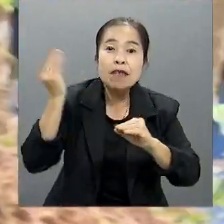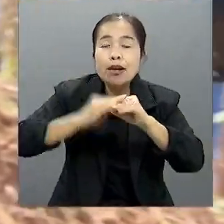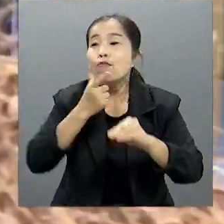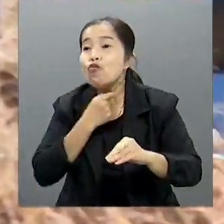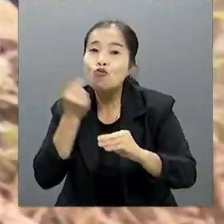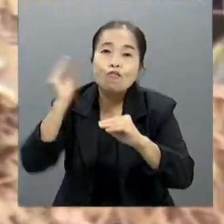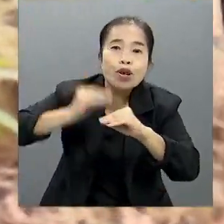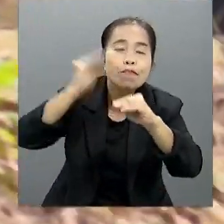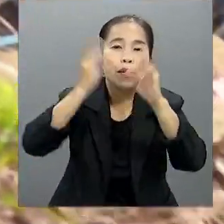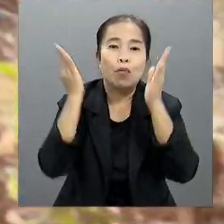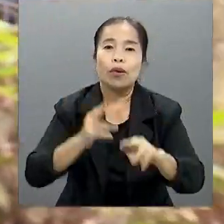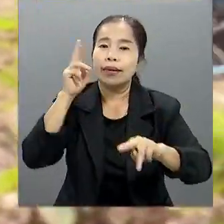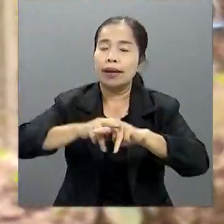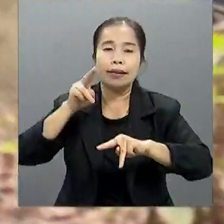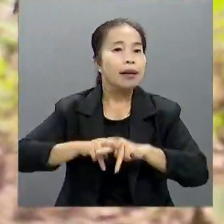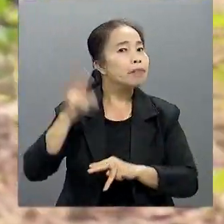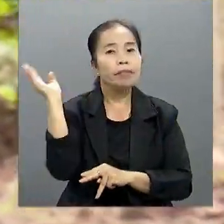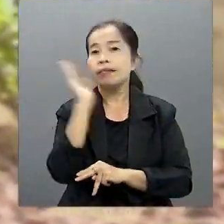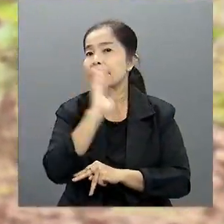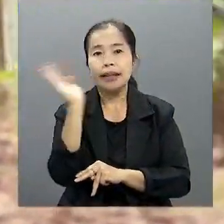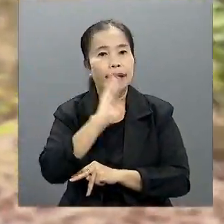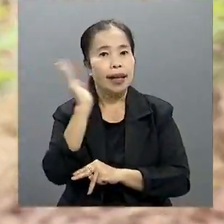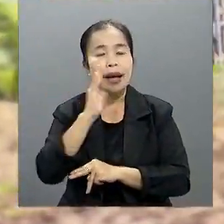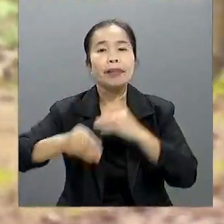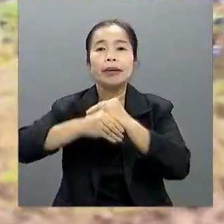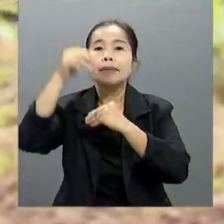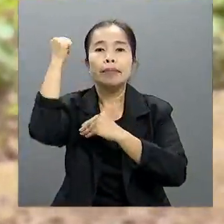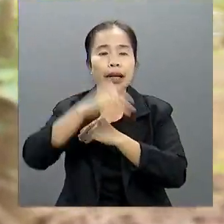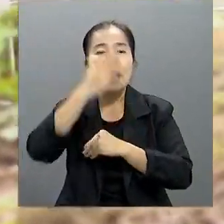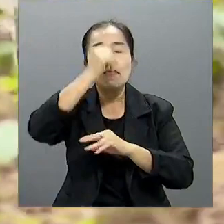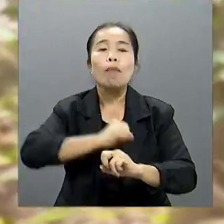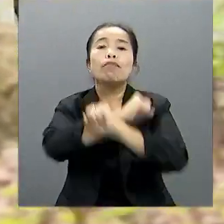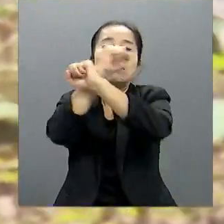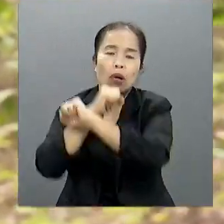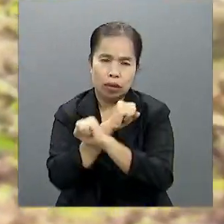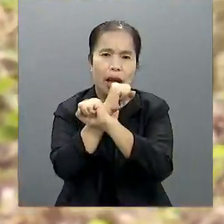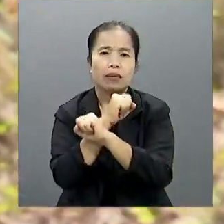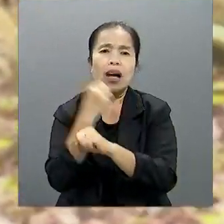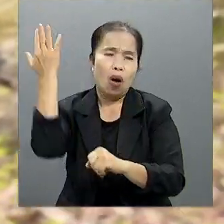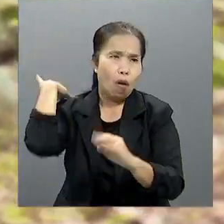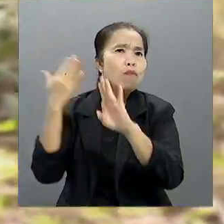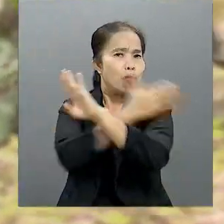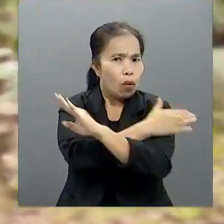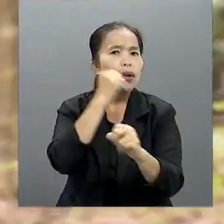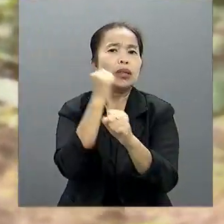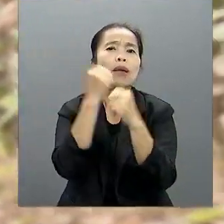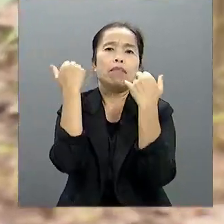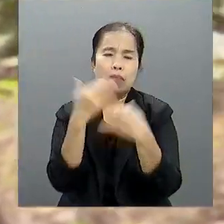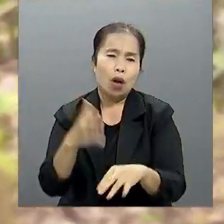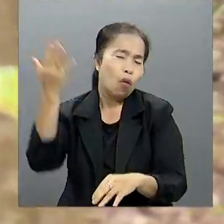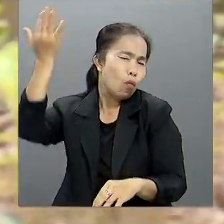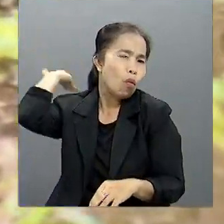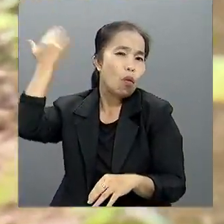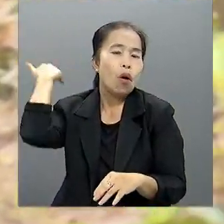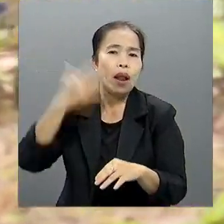เบาะที่นั่ง หรอต่อเติมกระบะท้ายเพailleursคาม Podplay จิง ๆ มาตรการณนี้ก็สามารถที่จะใช้ได้ตงแต่ช่วงการแพรบาท